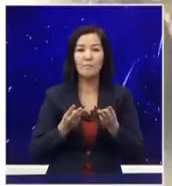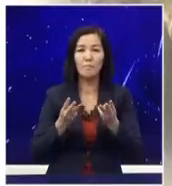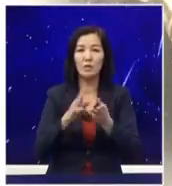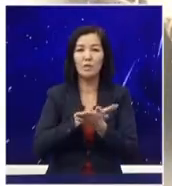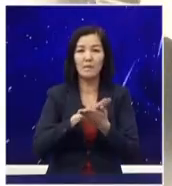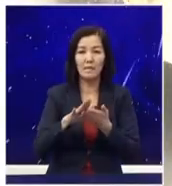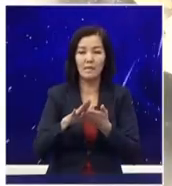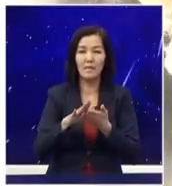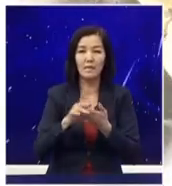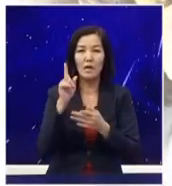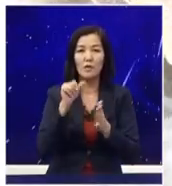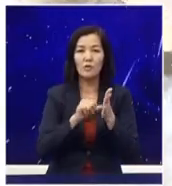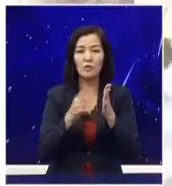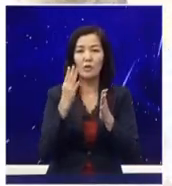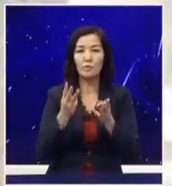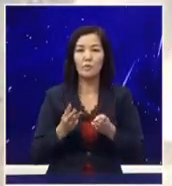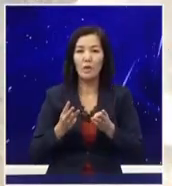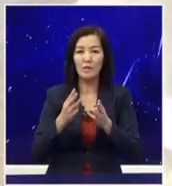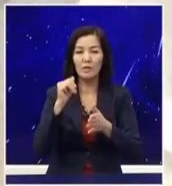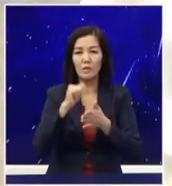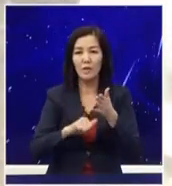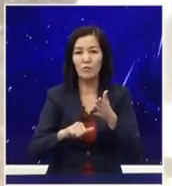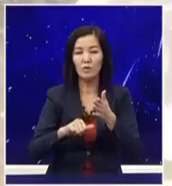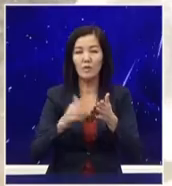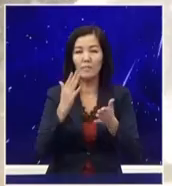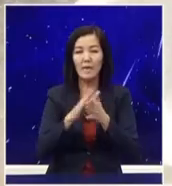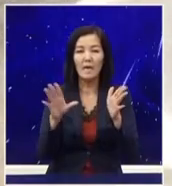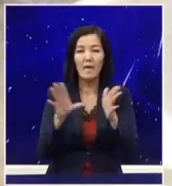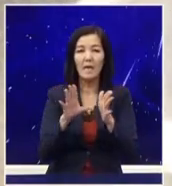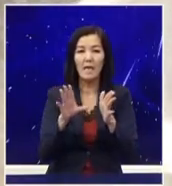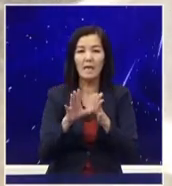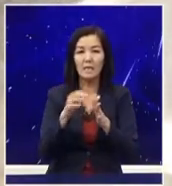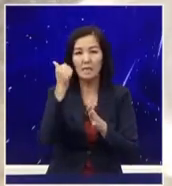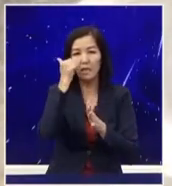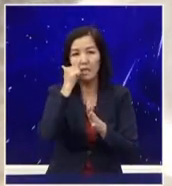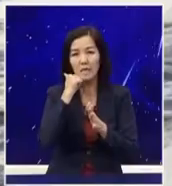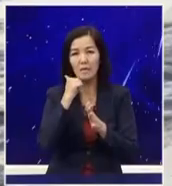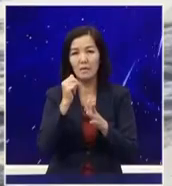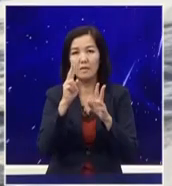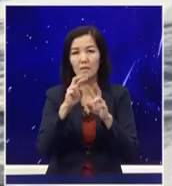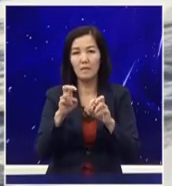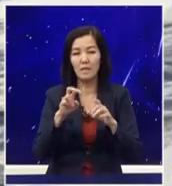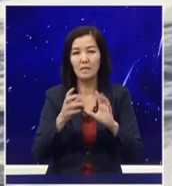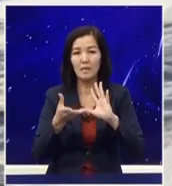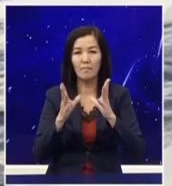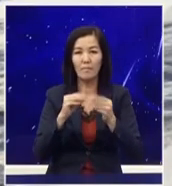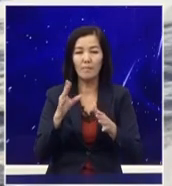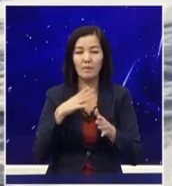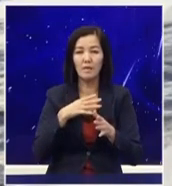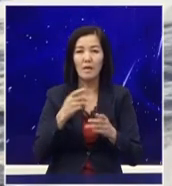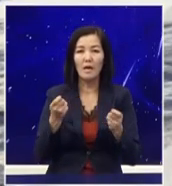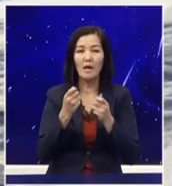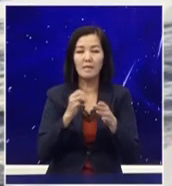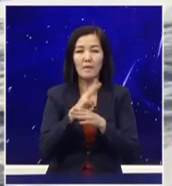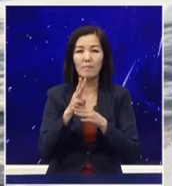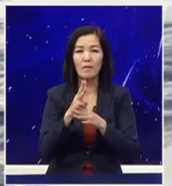Тексеріс барысында 164 үйдегі пештің ақауы бары және электр сымдарының тозуы анықталды. Аз қамтылған көп